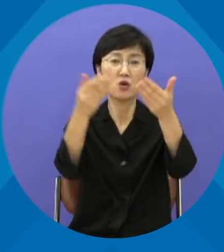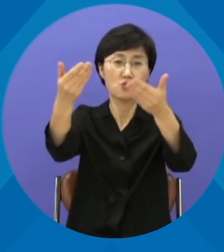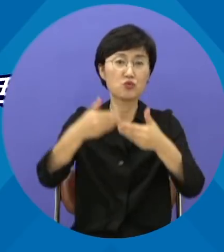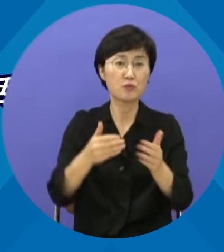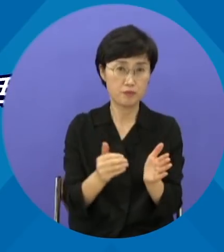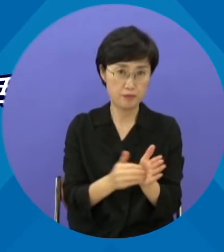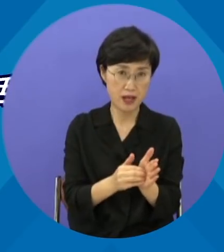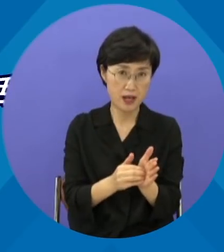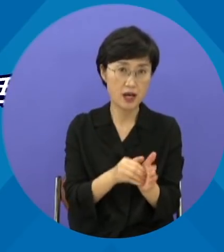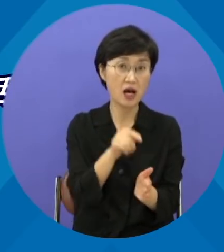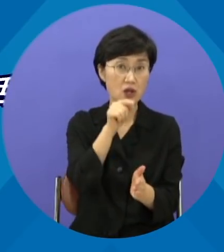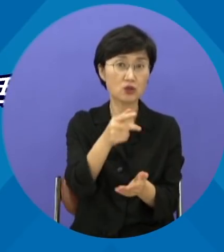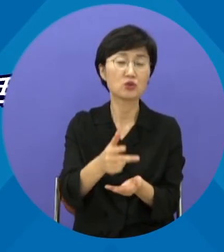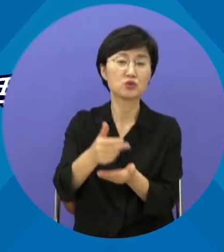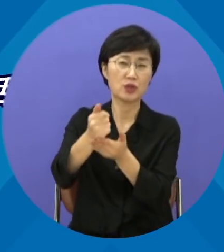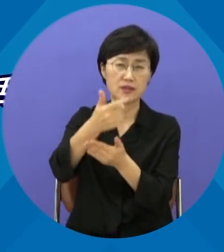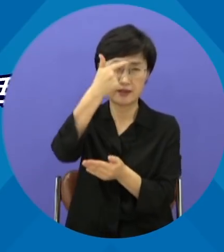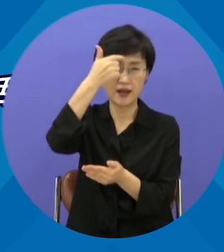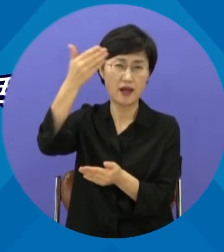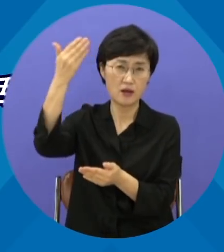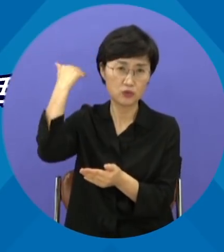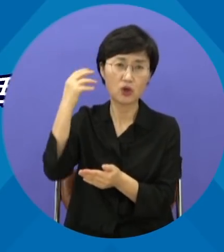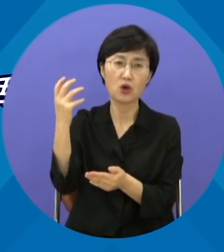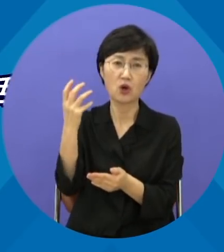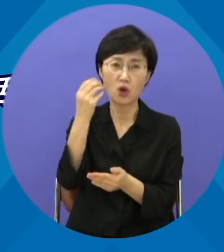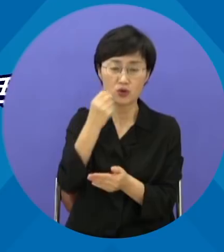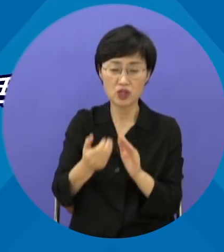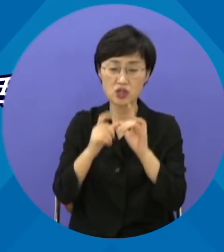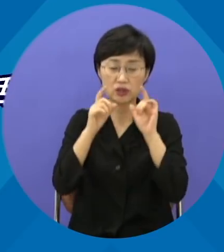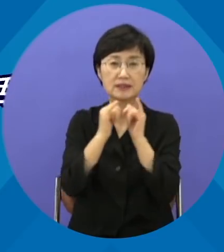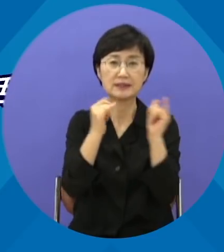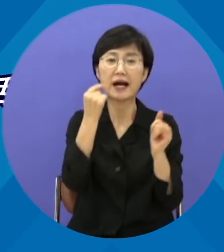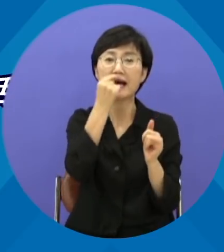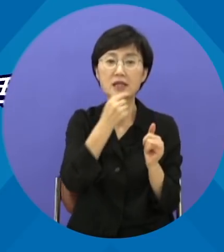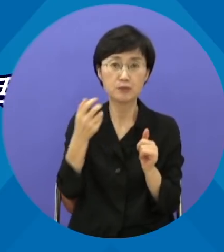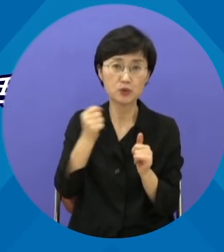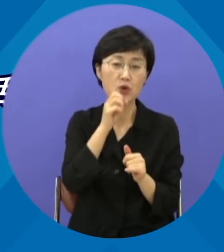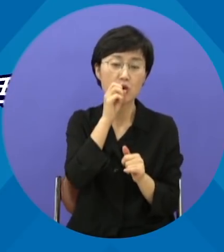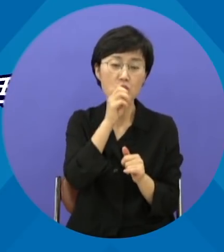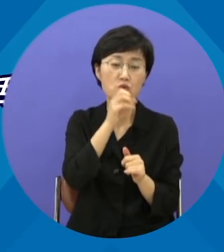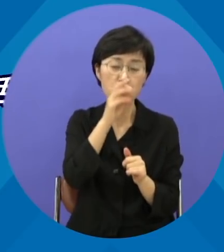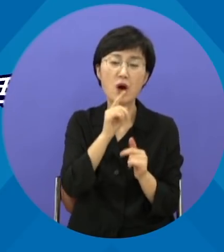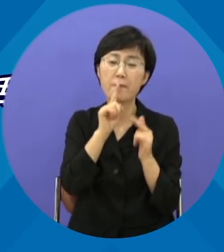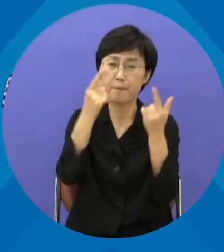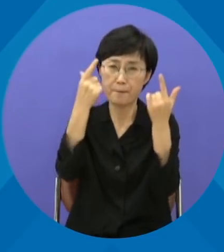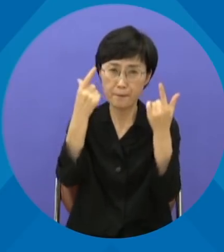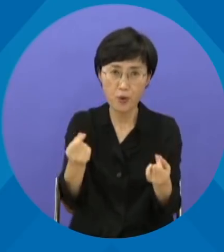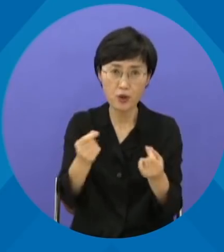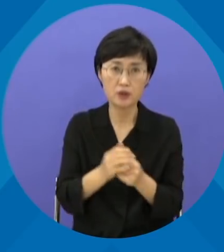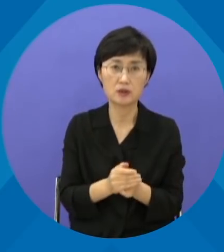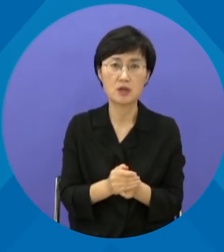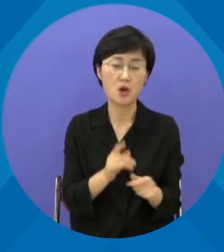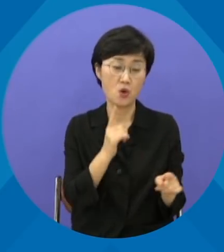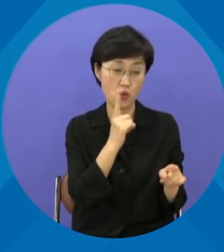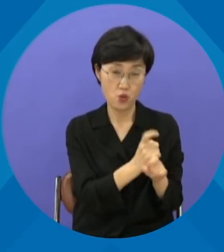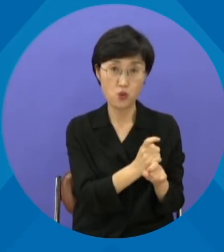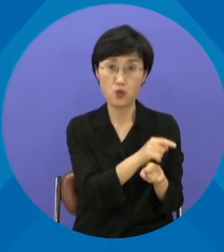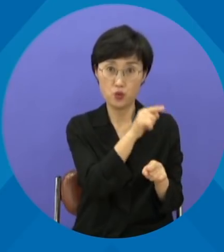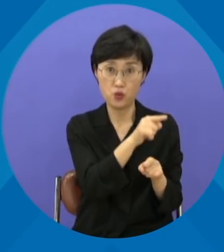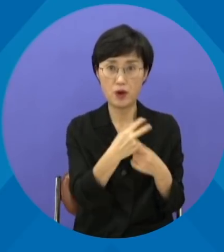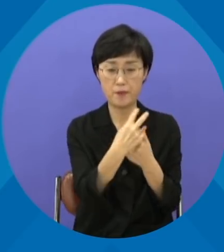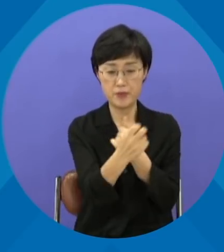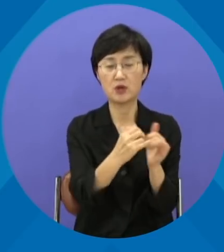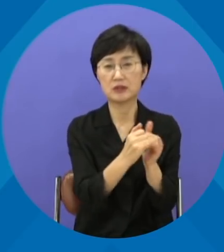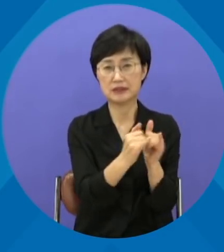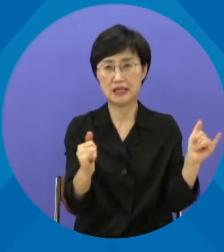일으키셨으니 이것은 주께서 예로부터 거룩한 선지자의 입으로 말씀하신 바와 같이 우리